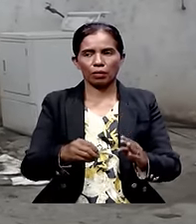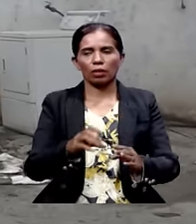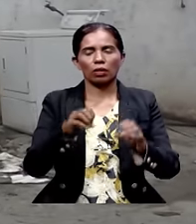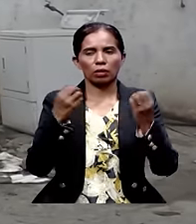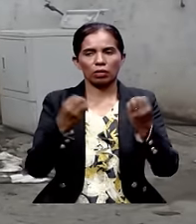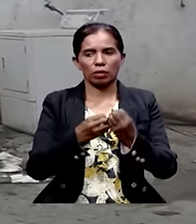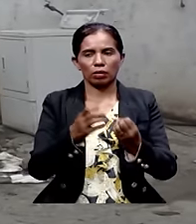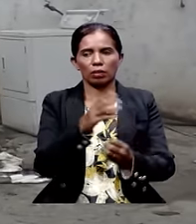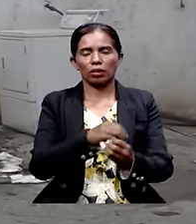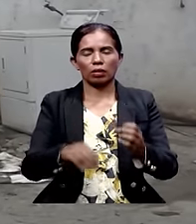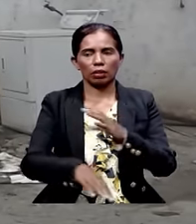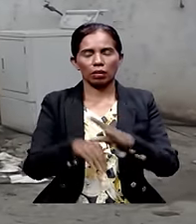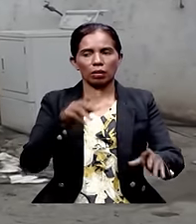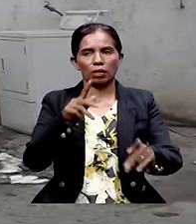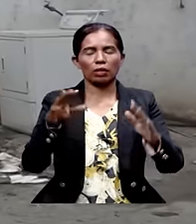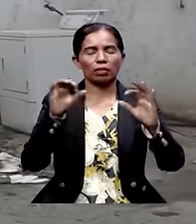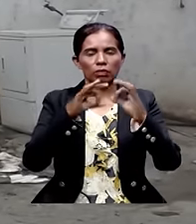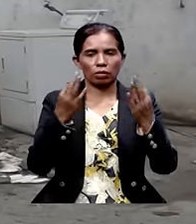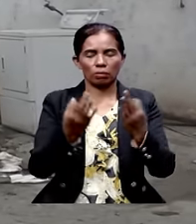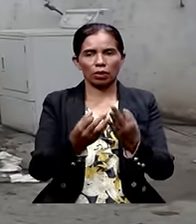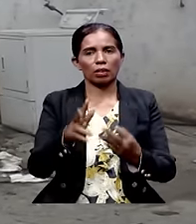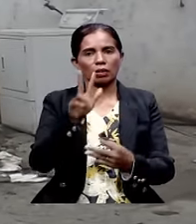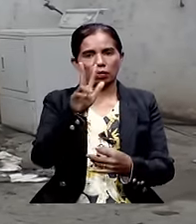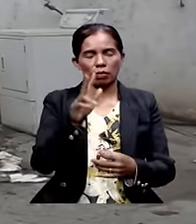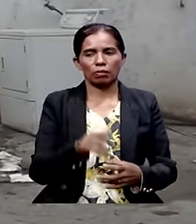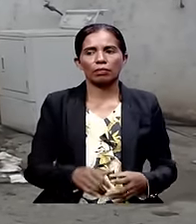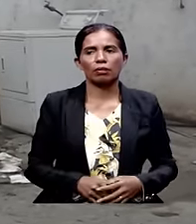organisaun urbana hasai uluk umakain tolu ekipa cobertura ZMN.